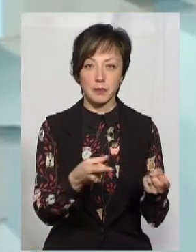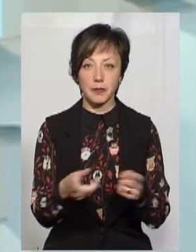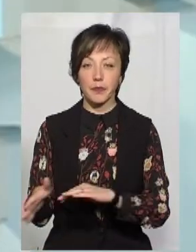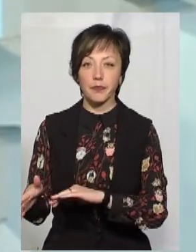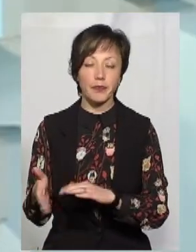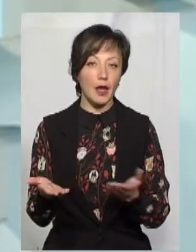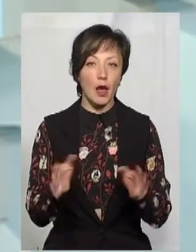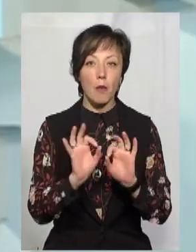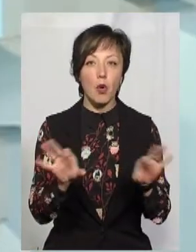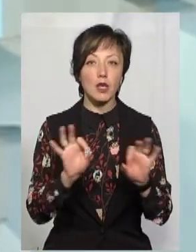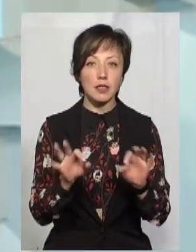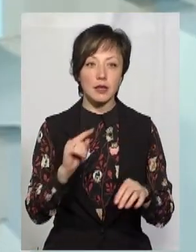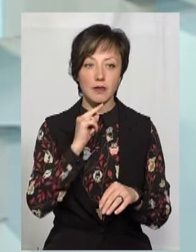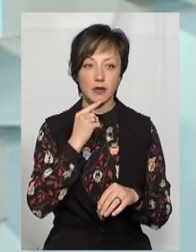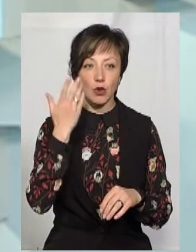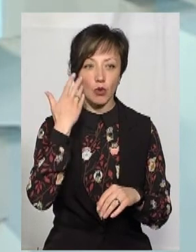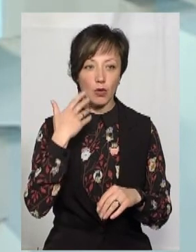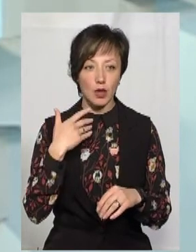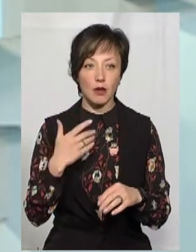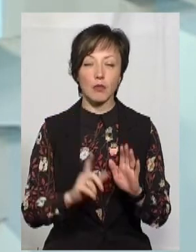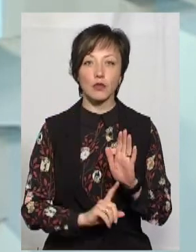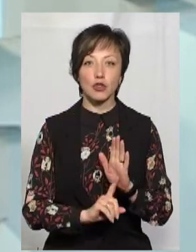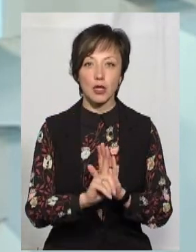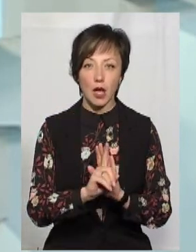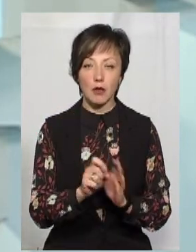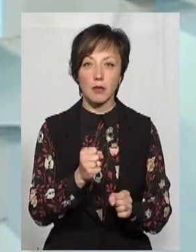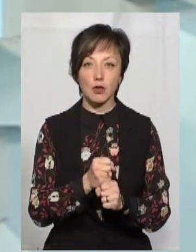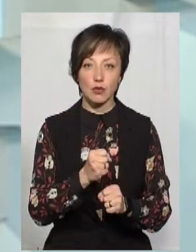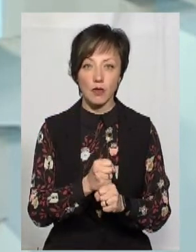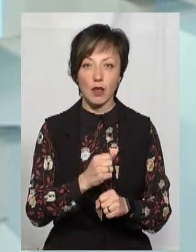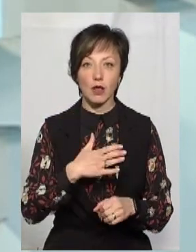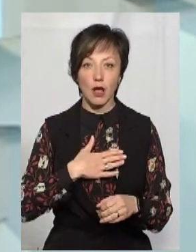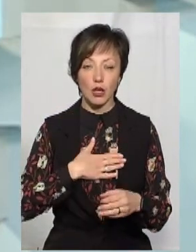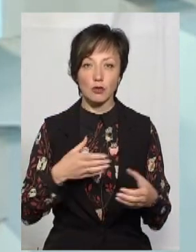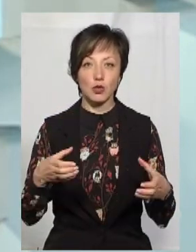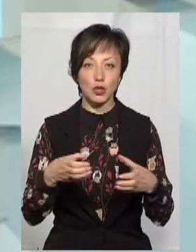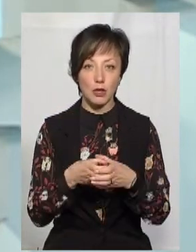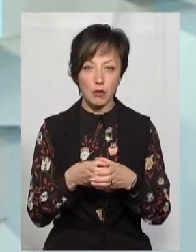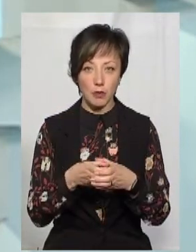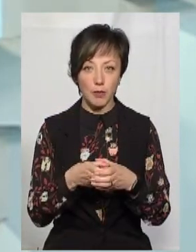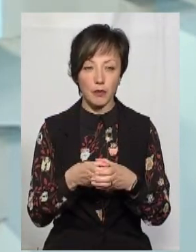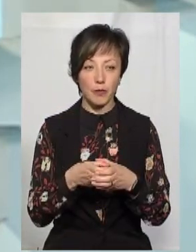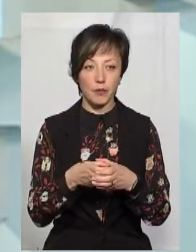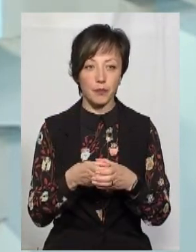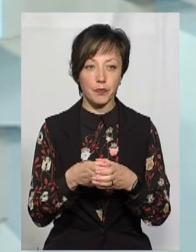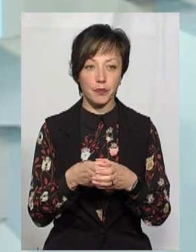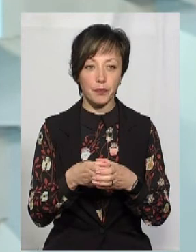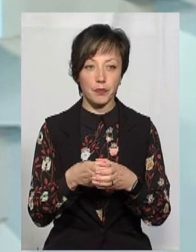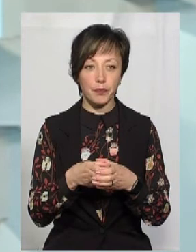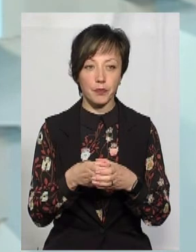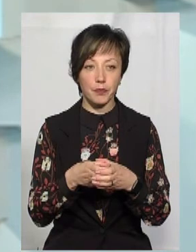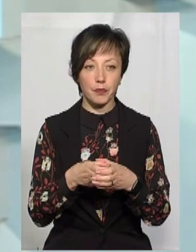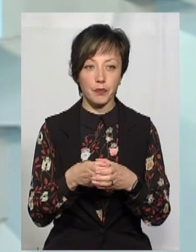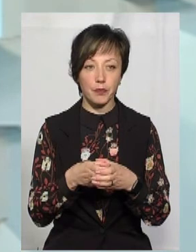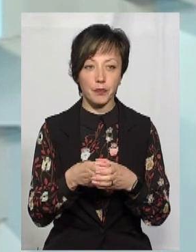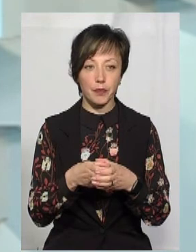цю цифру достатньо важко, тому що коли ми починали тільки працювати нашим штабом, який фактично я очолив, ми ставили